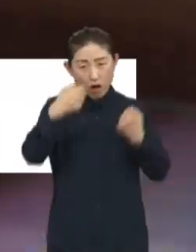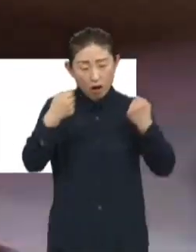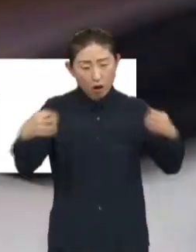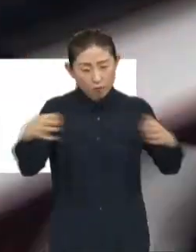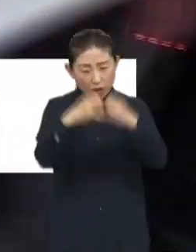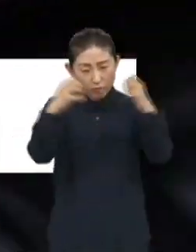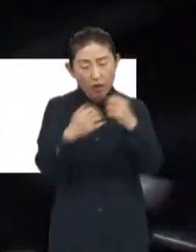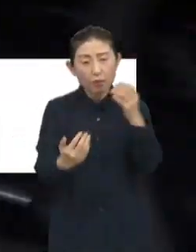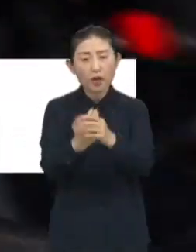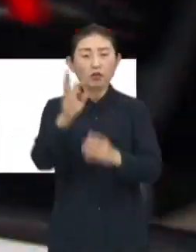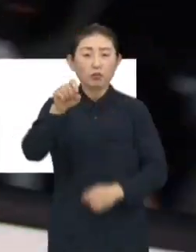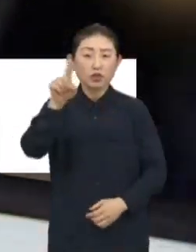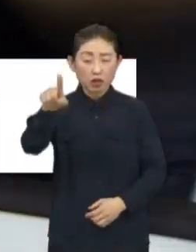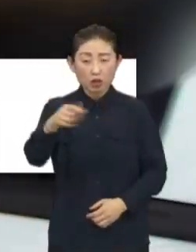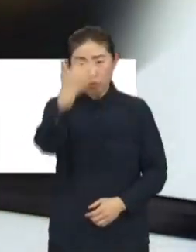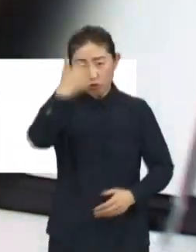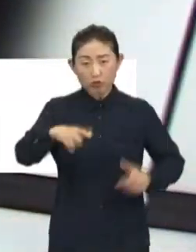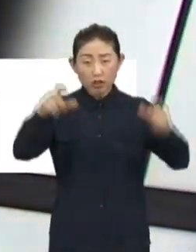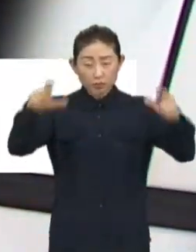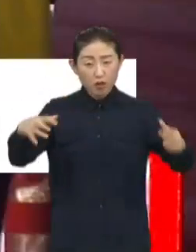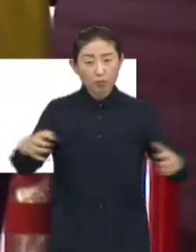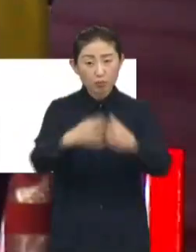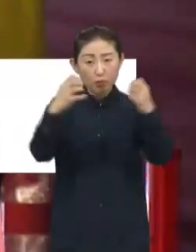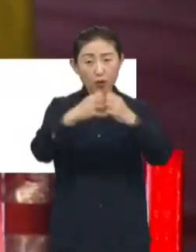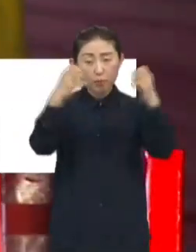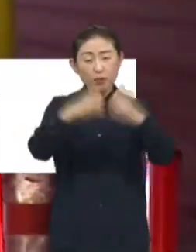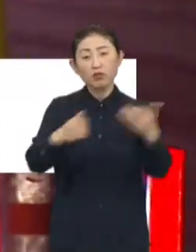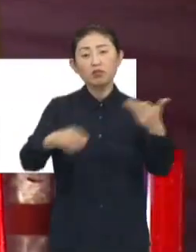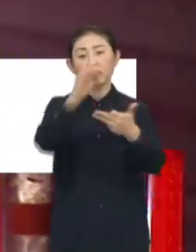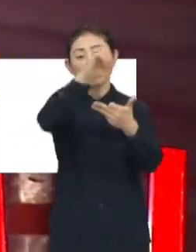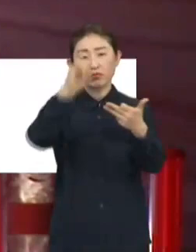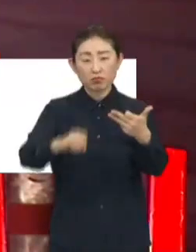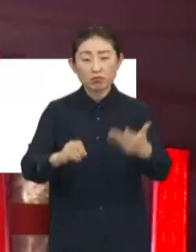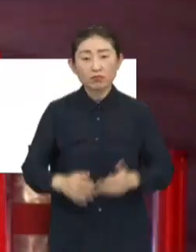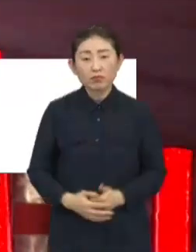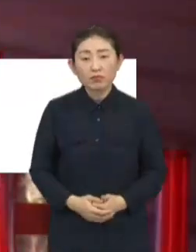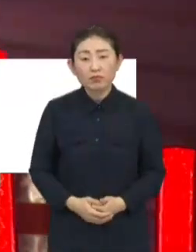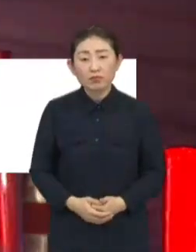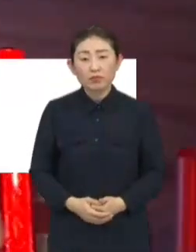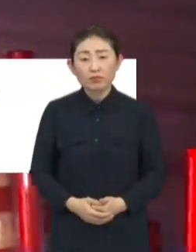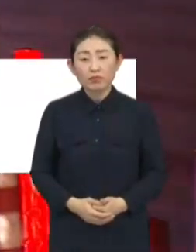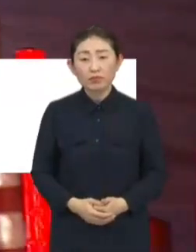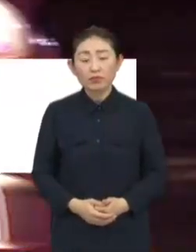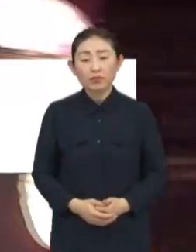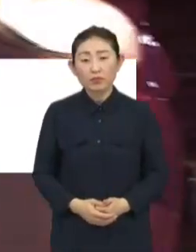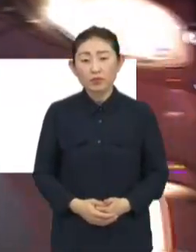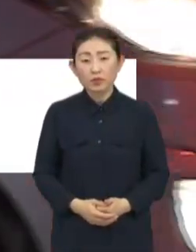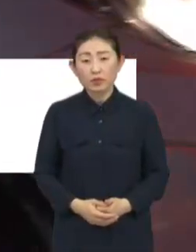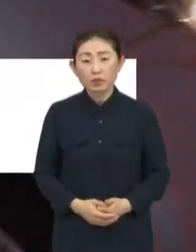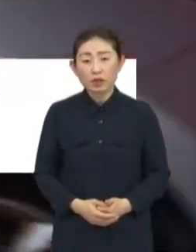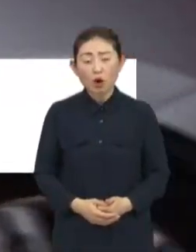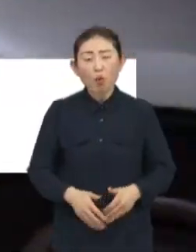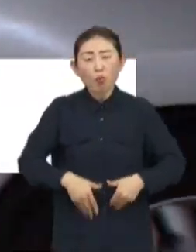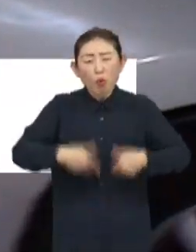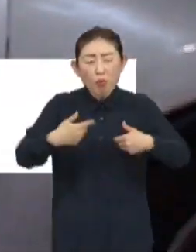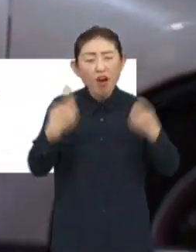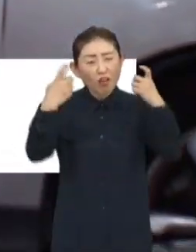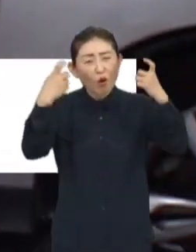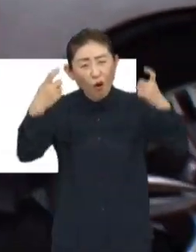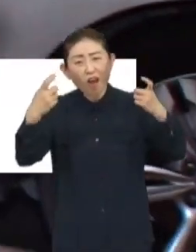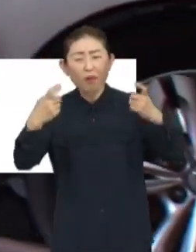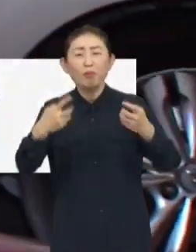21건으로 충남 전체 음주 교통 사고의 18% 차지하고 있습니다 충남 경찰청은 봄 행락철을